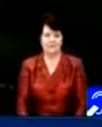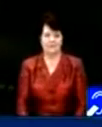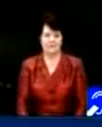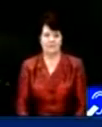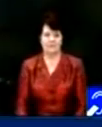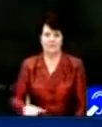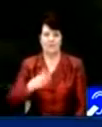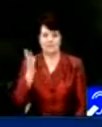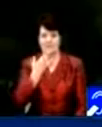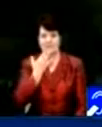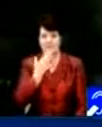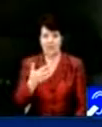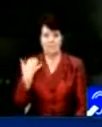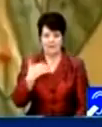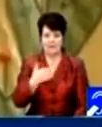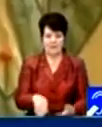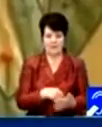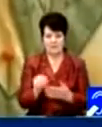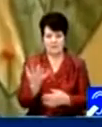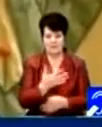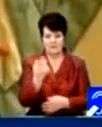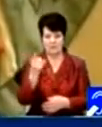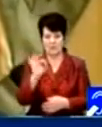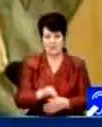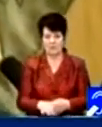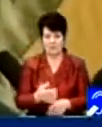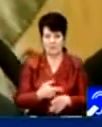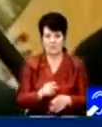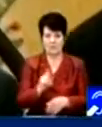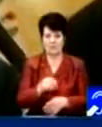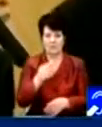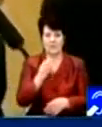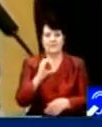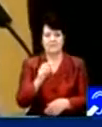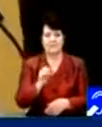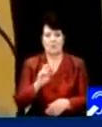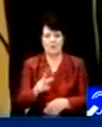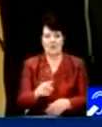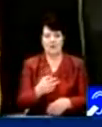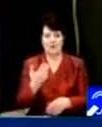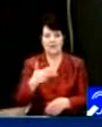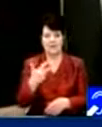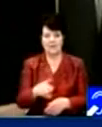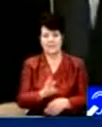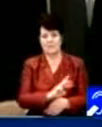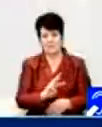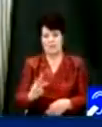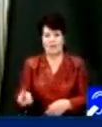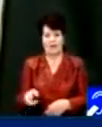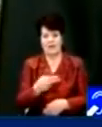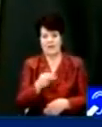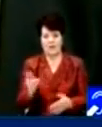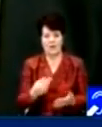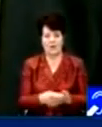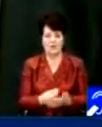Fostul internațional brazilian a cumpărat 51% din acțiunile clubului spaniol, pentru care ar fi achitat 30 de milioane de euro. Así